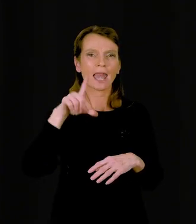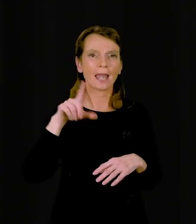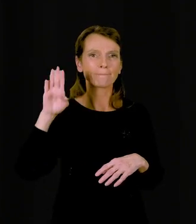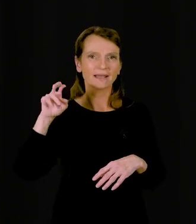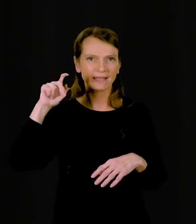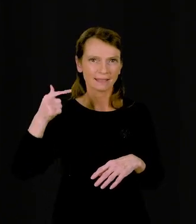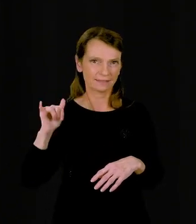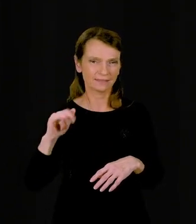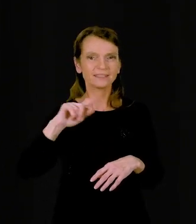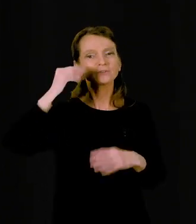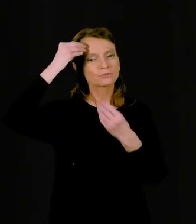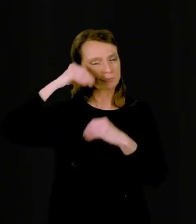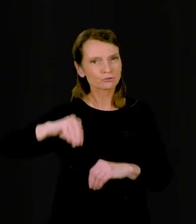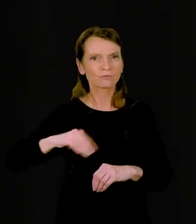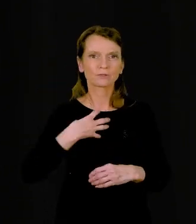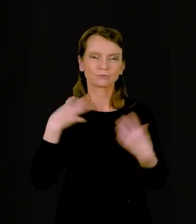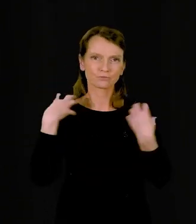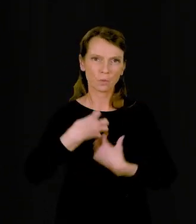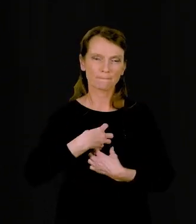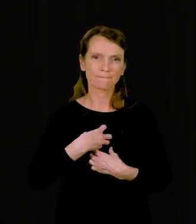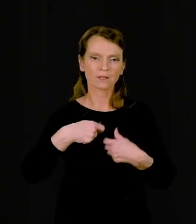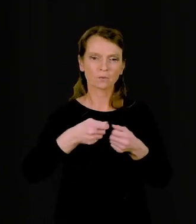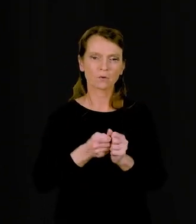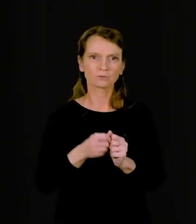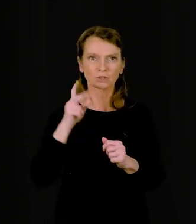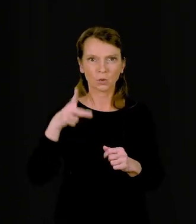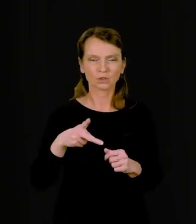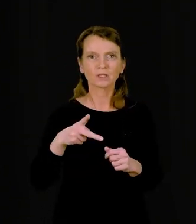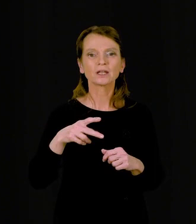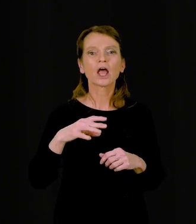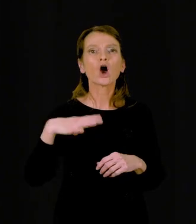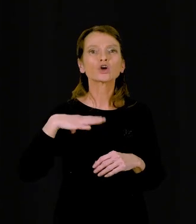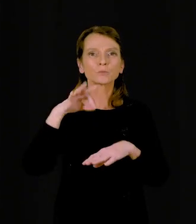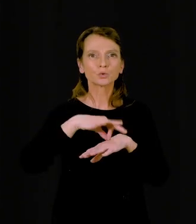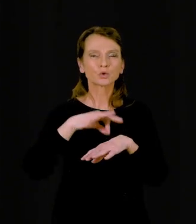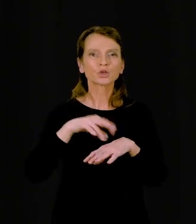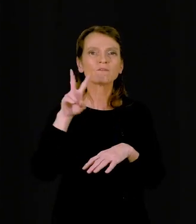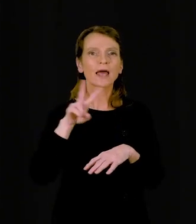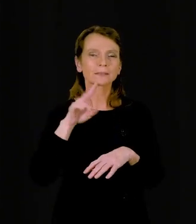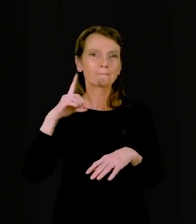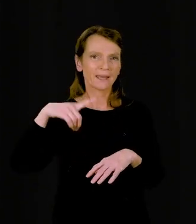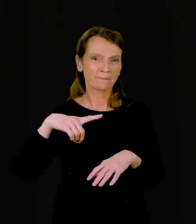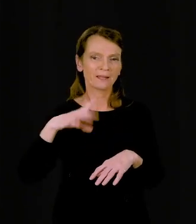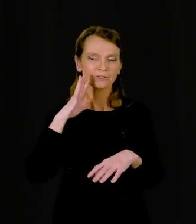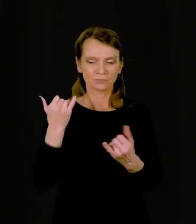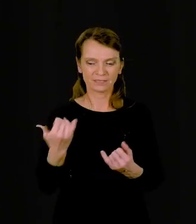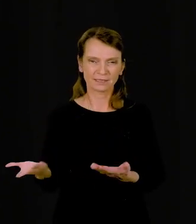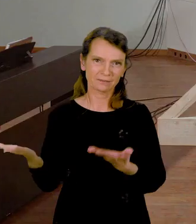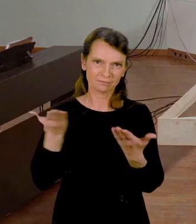spoštovani župan občine Kočevje, gospod dr. Vladimir Prebilič, ki se nam pridružuje na mostu.